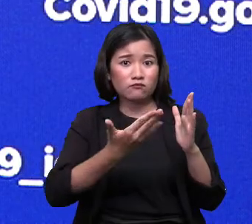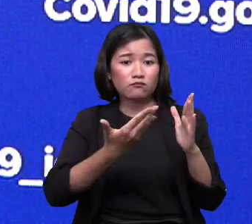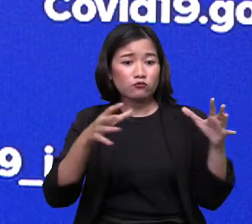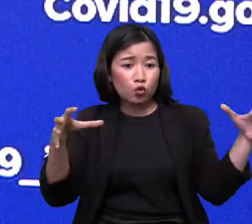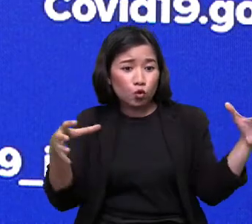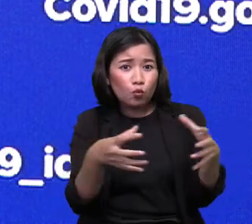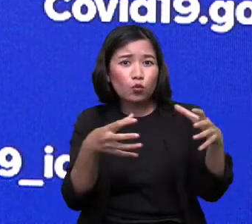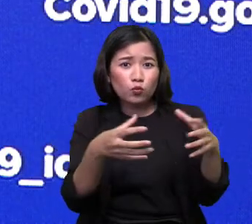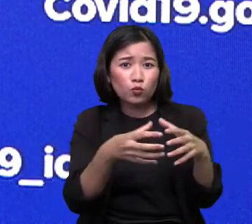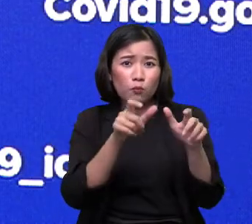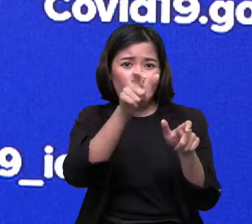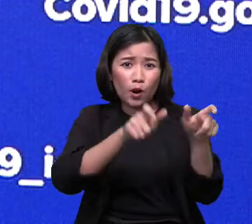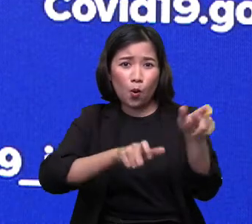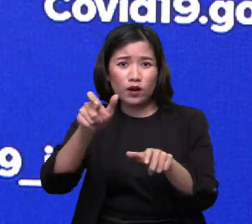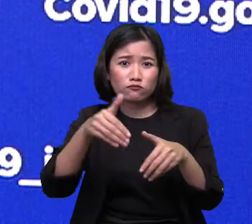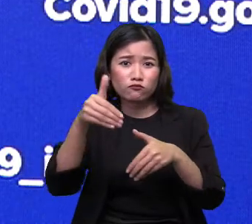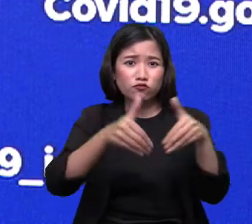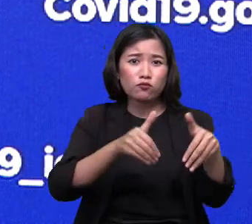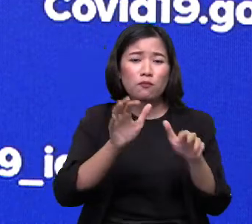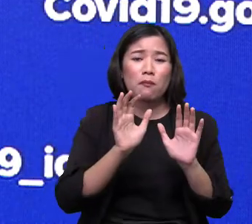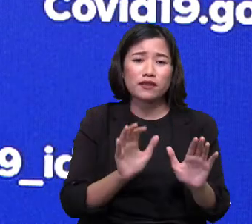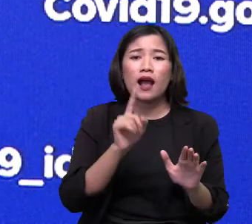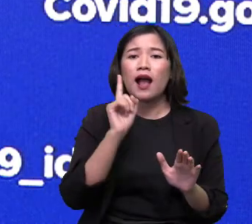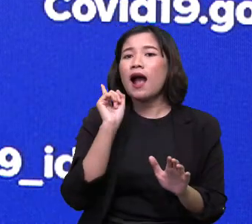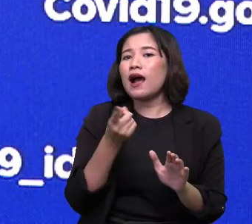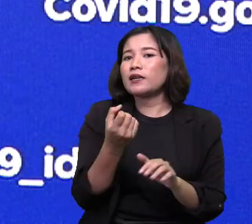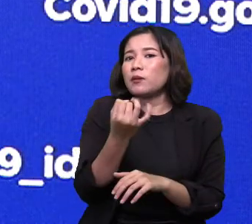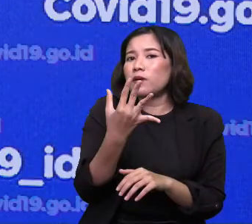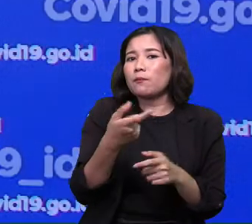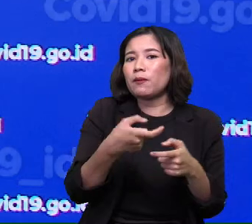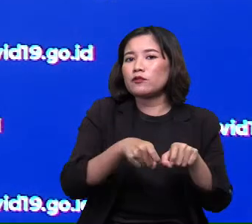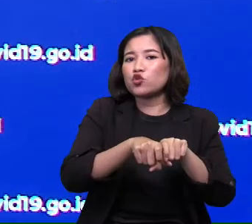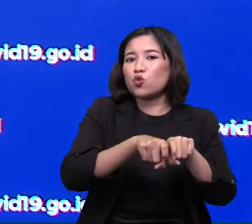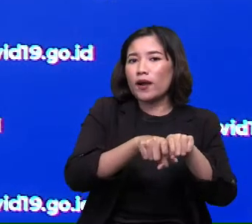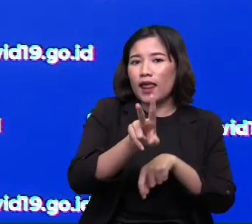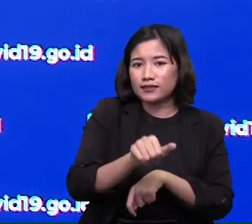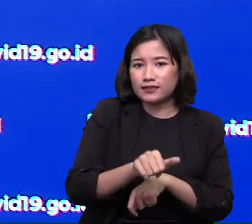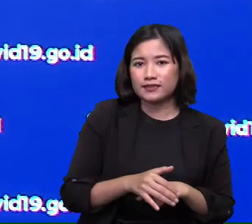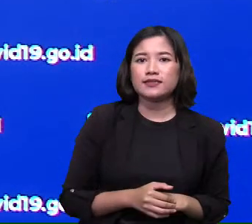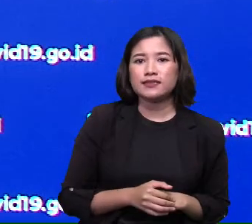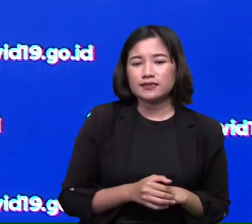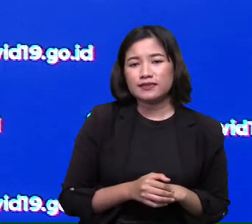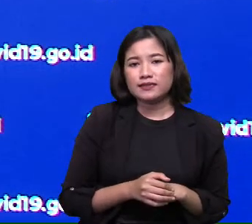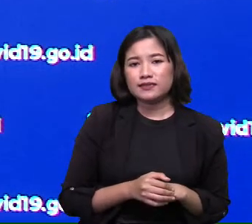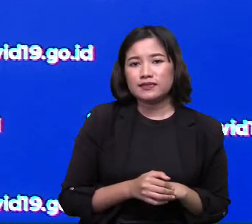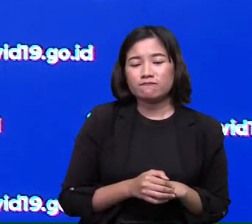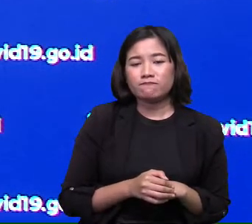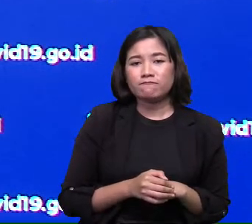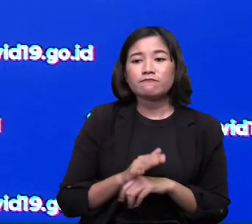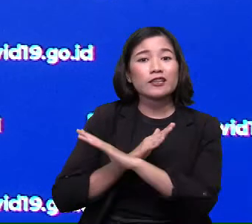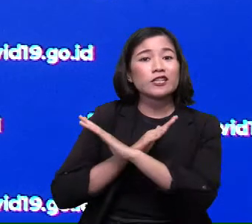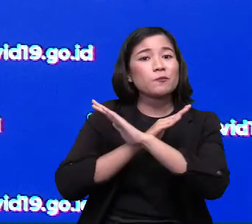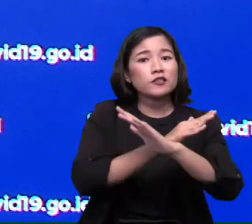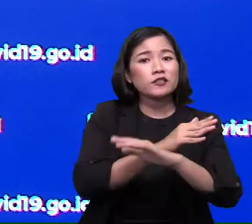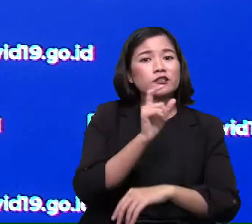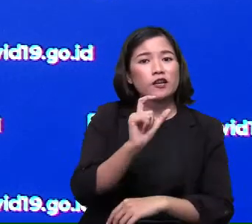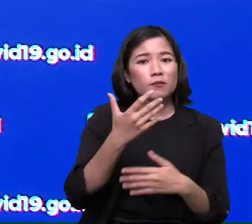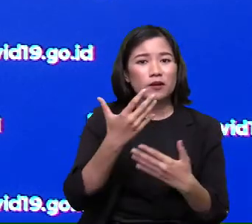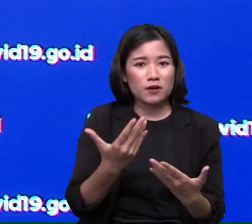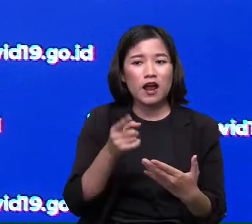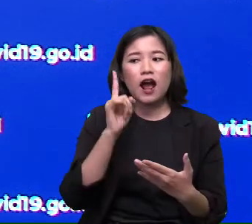maka pemerintah kembali melakukan beberapa penyesuaian salah satu upaya antisipasi yang diambil yaitu